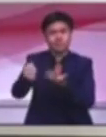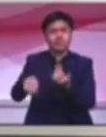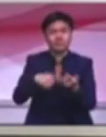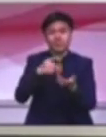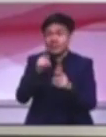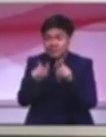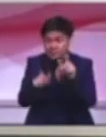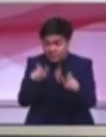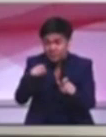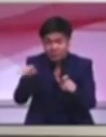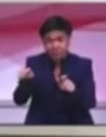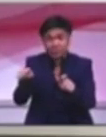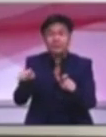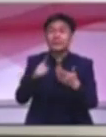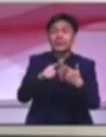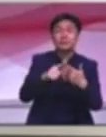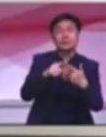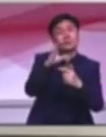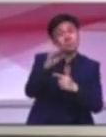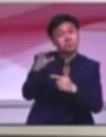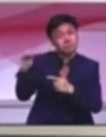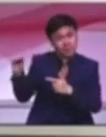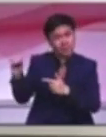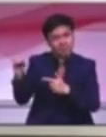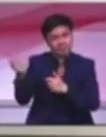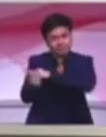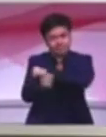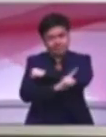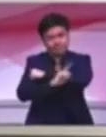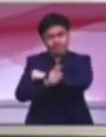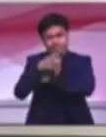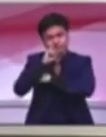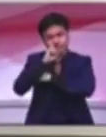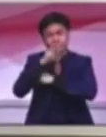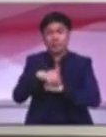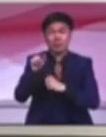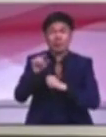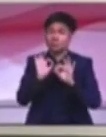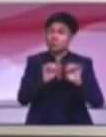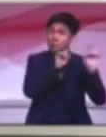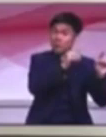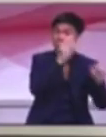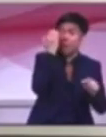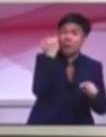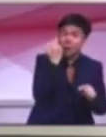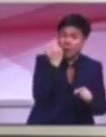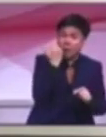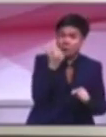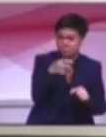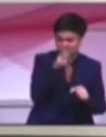individu serta syari'at begitu juga apabila dibawa ke hukumannya akan